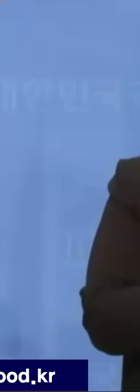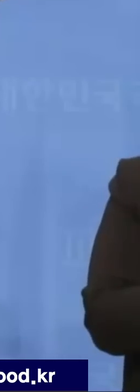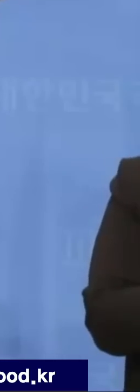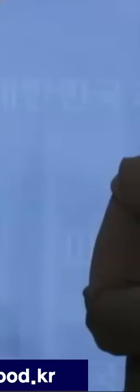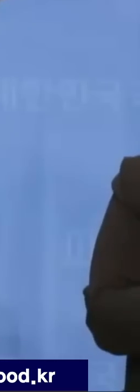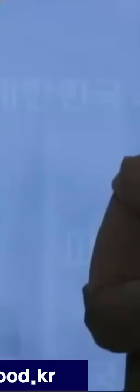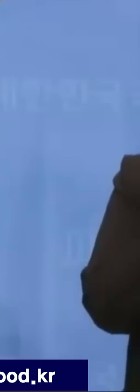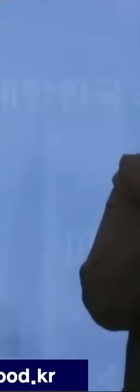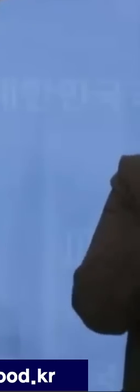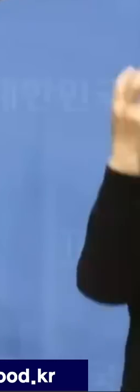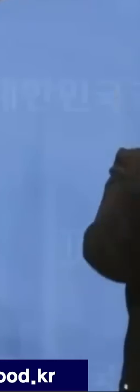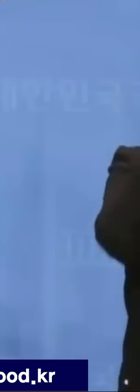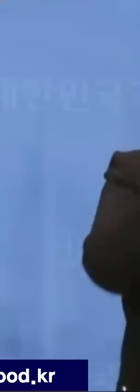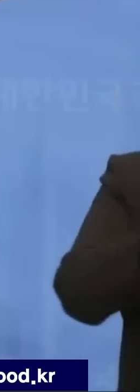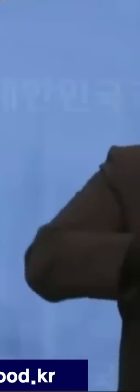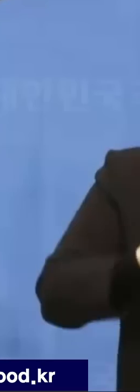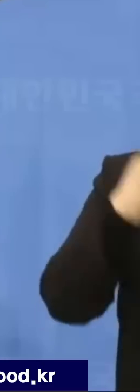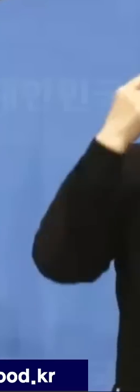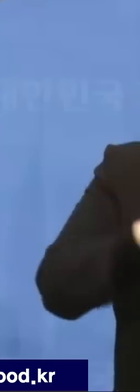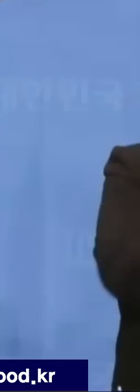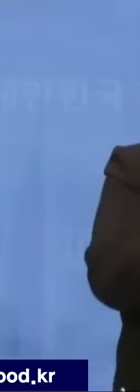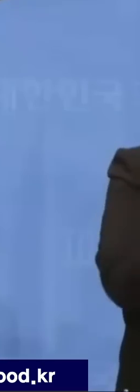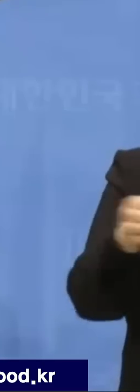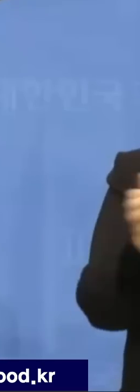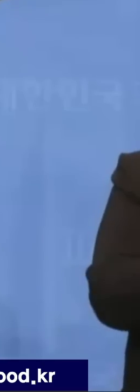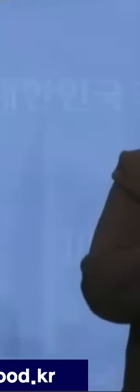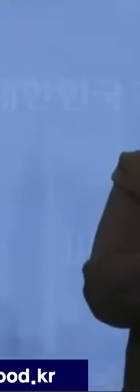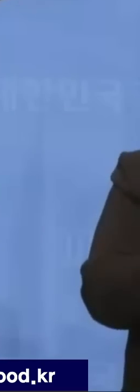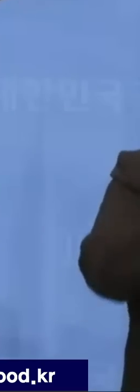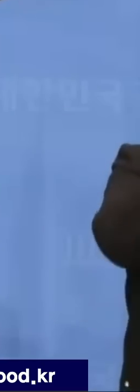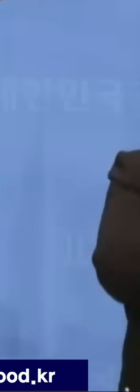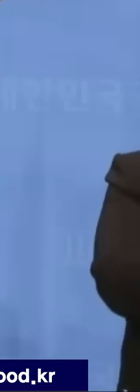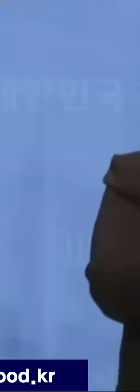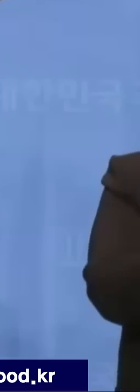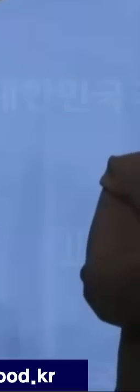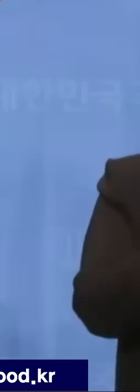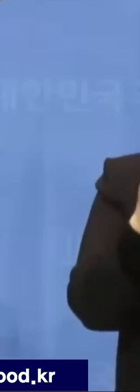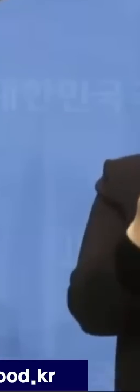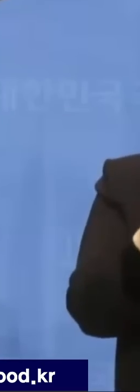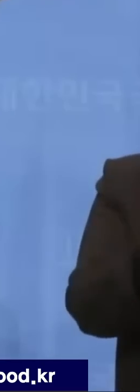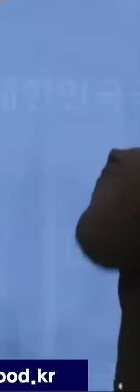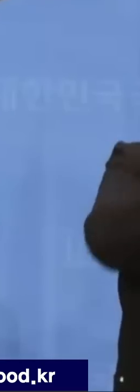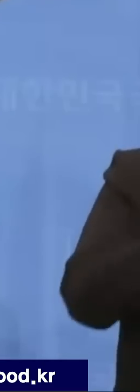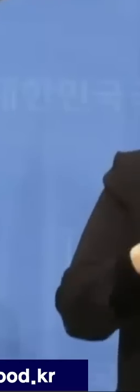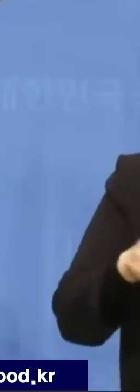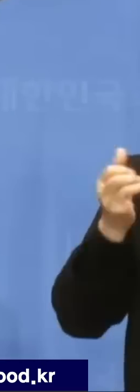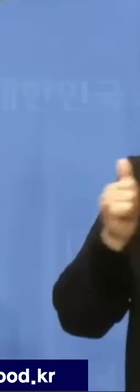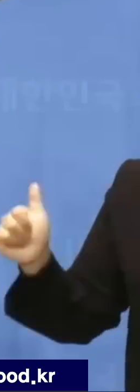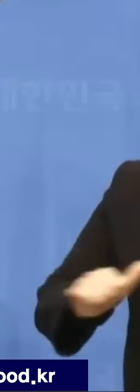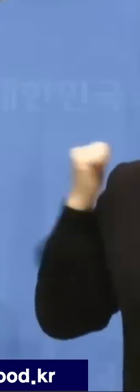알고자 원했던 국민들이 플란다스의 개를 조직해서 MB를 구속시킨